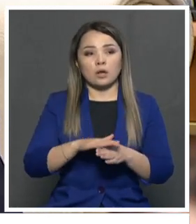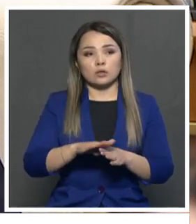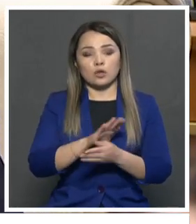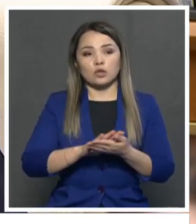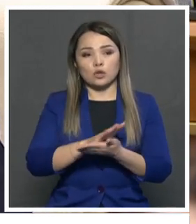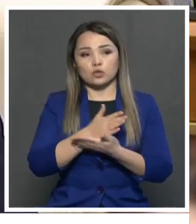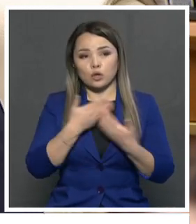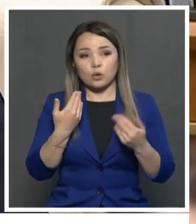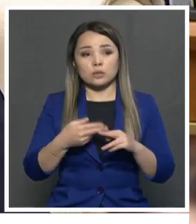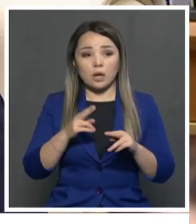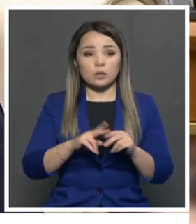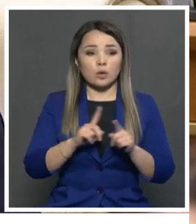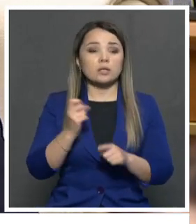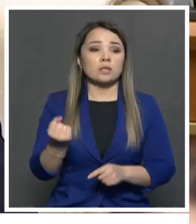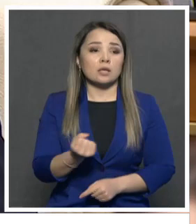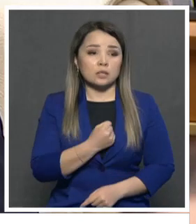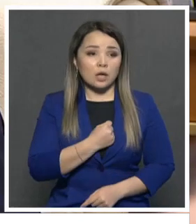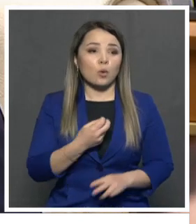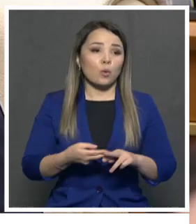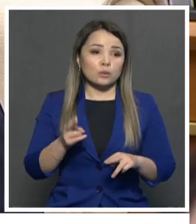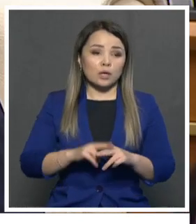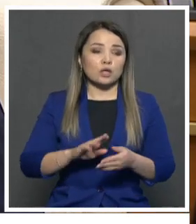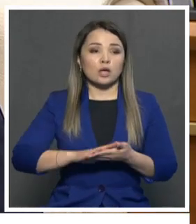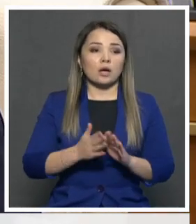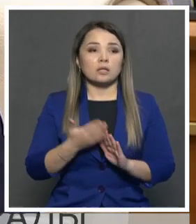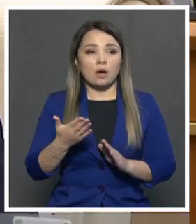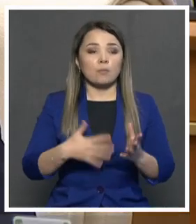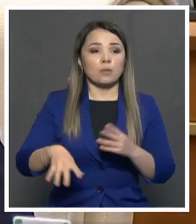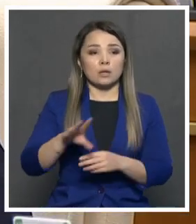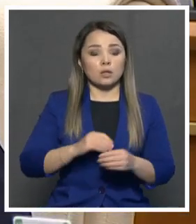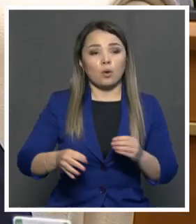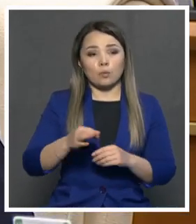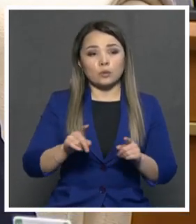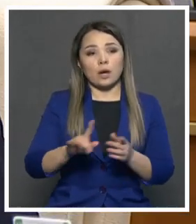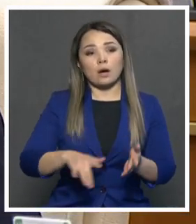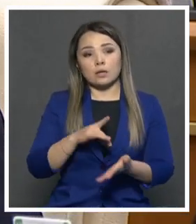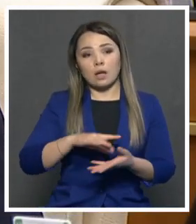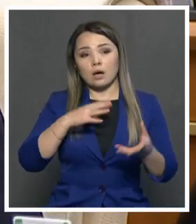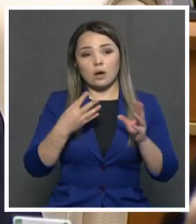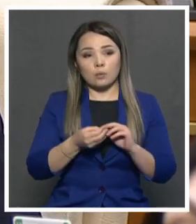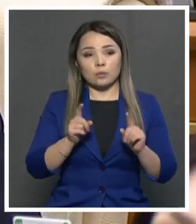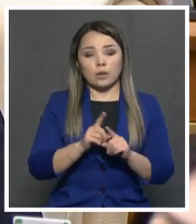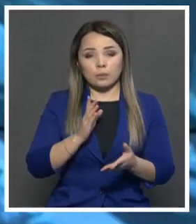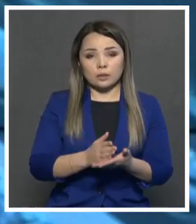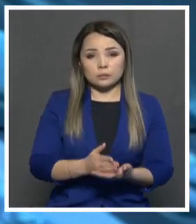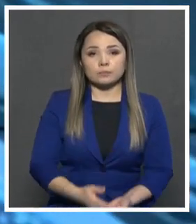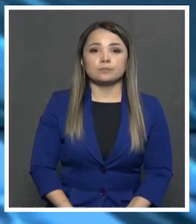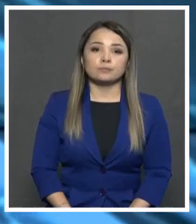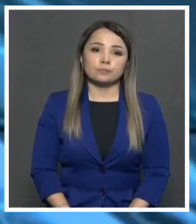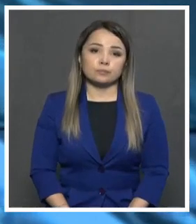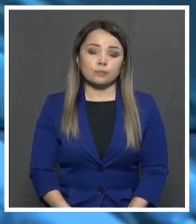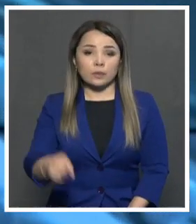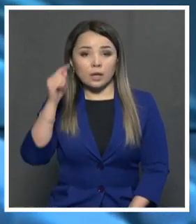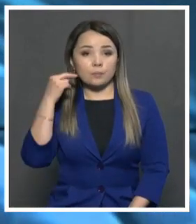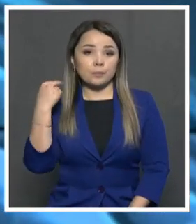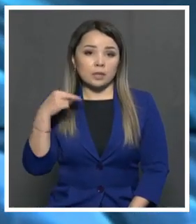ме? Жоқ. Ең өкініштісі осындай жағдай барлық облыстар мен қалаларда қалыптасып отыр.